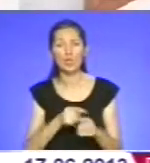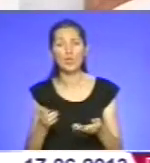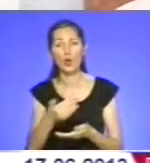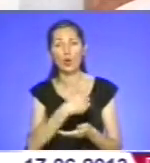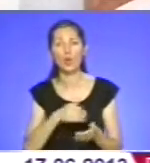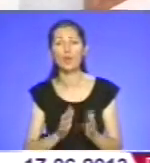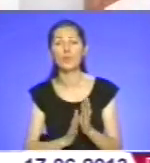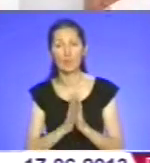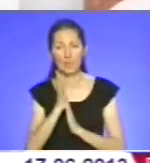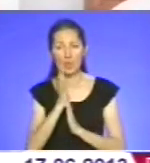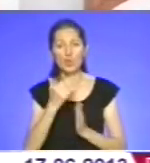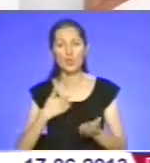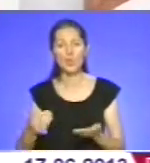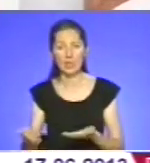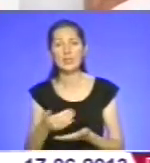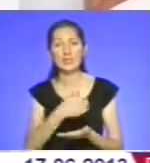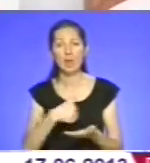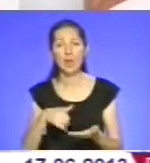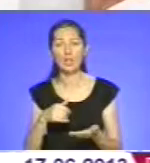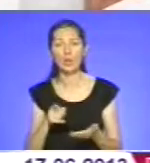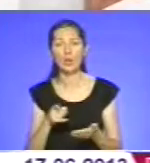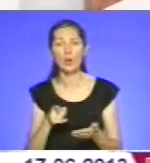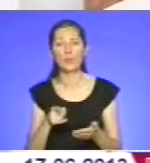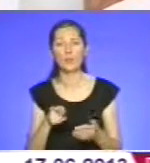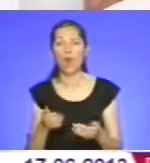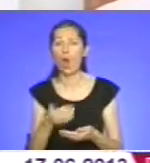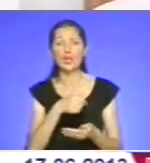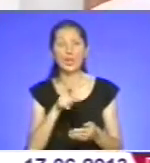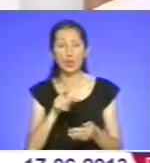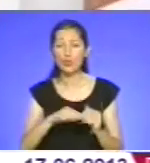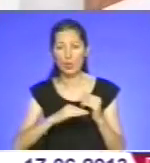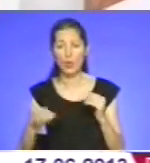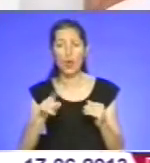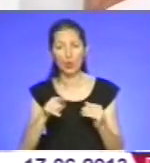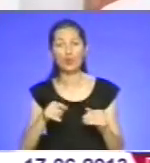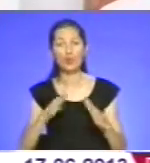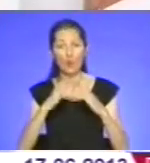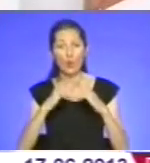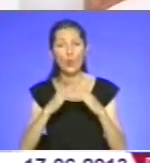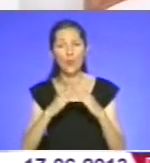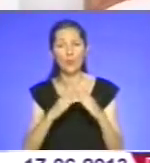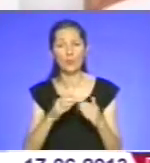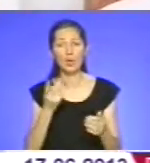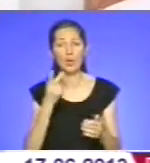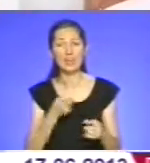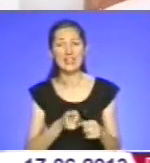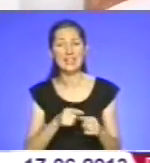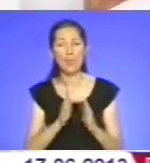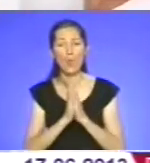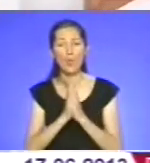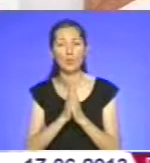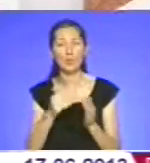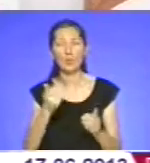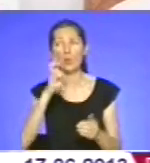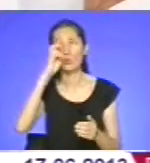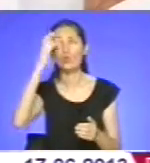його зібрали, бо урожай не цей, що на полі, а цей, що в коморі. І, звичайно, ми за це молимося, і нам Господь Бог